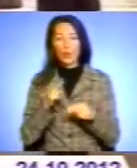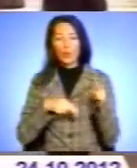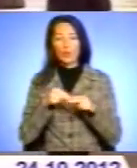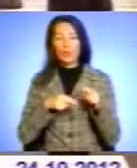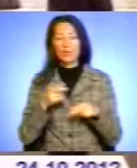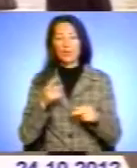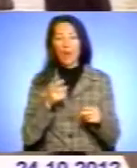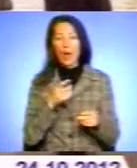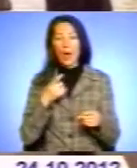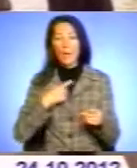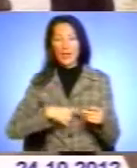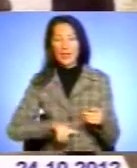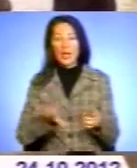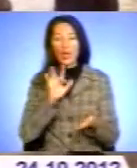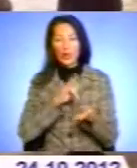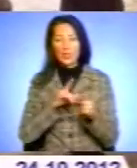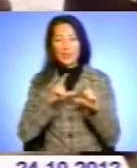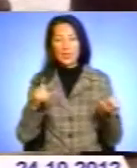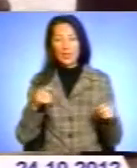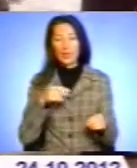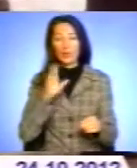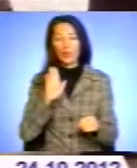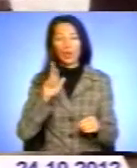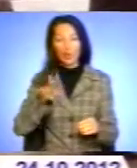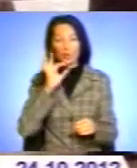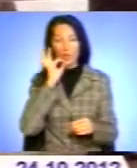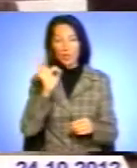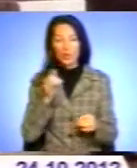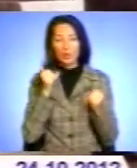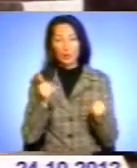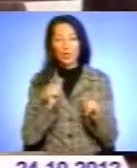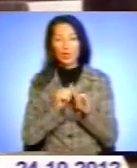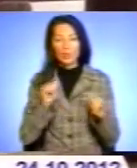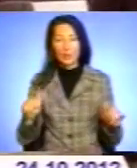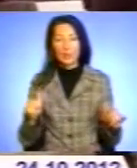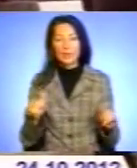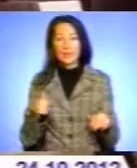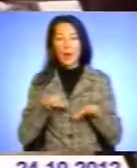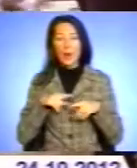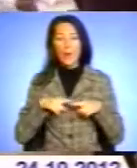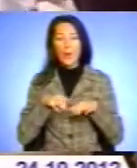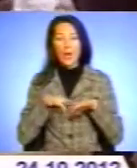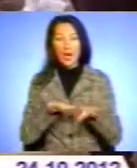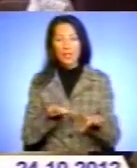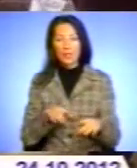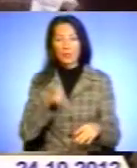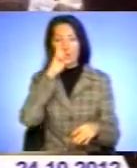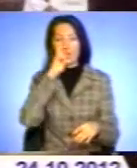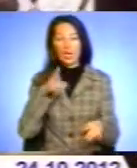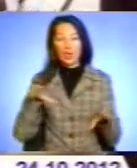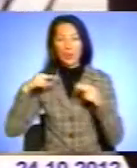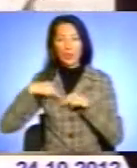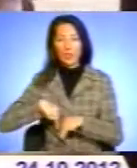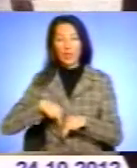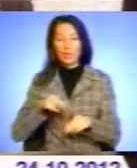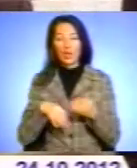центру Сімферополя Віктор Янукович зауважив, нині активно розвивається механізм державно-приватного партнерства. Спонсори долучаються до забезпечення